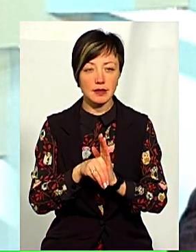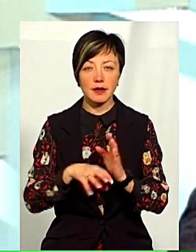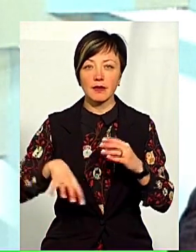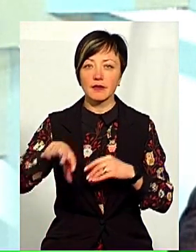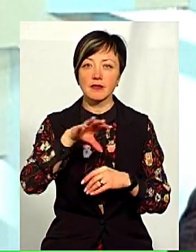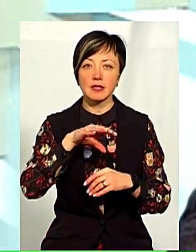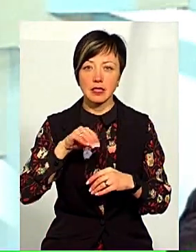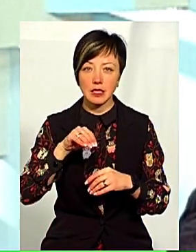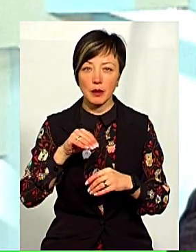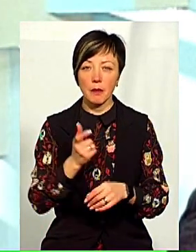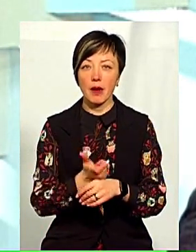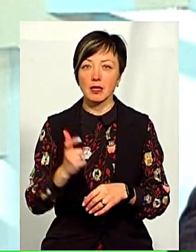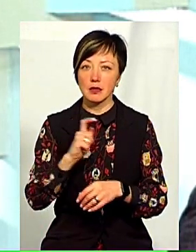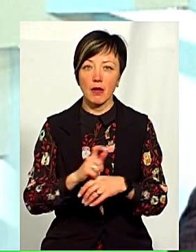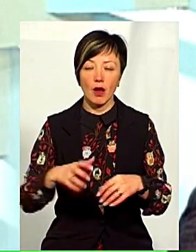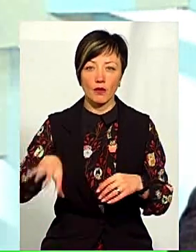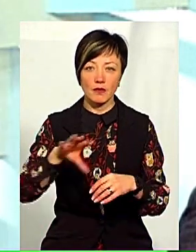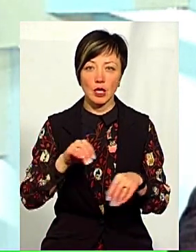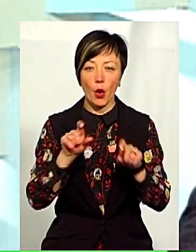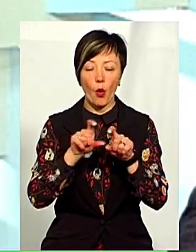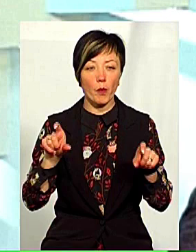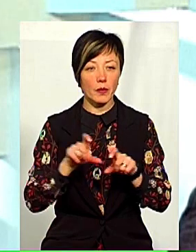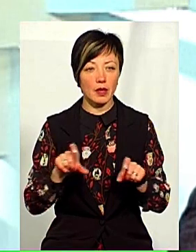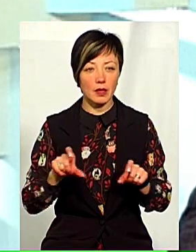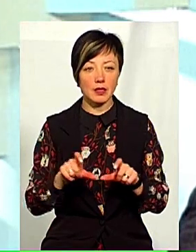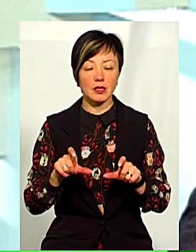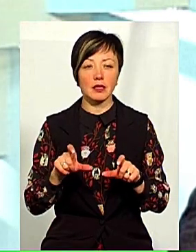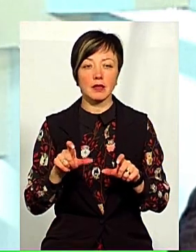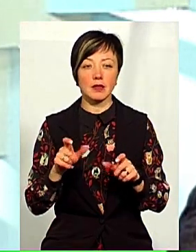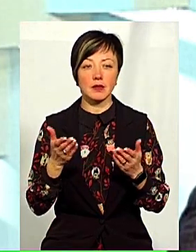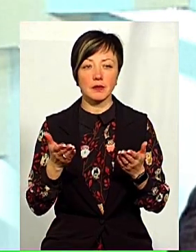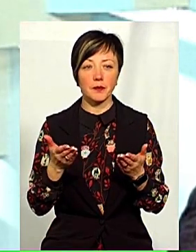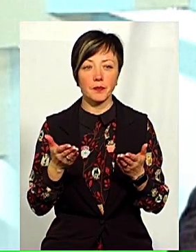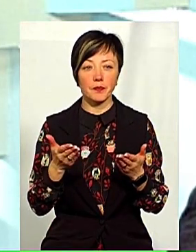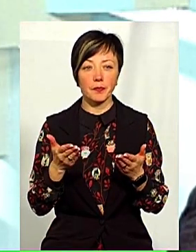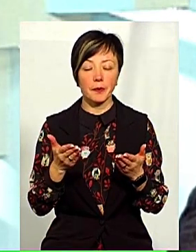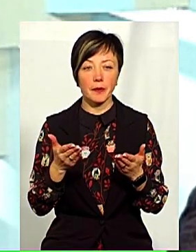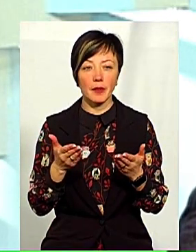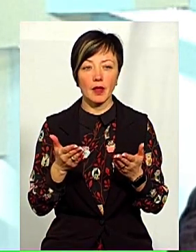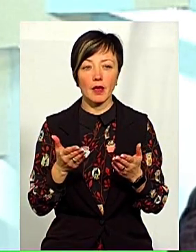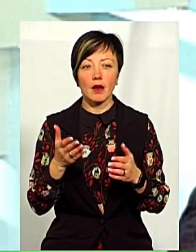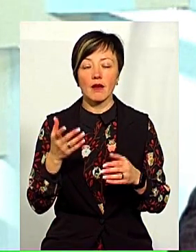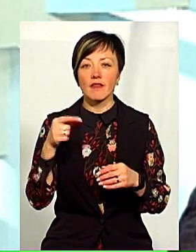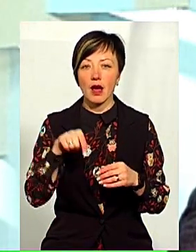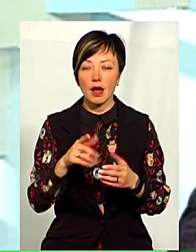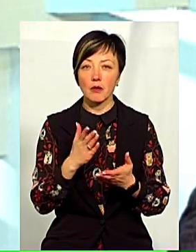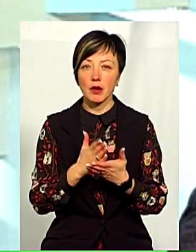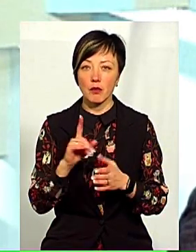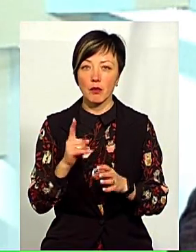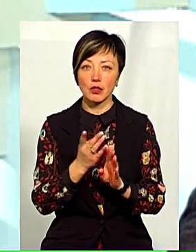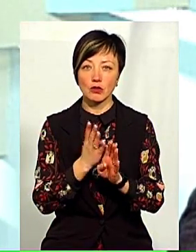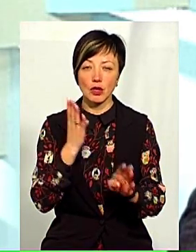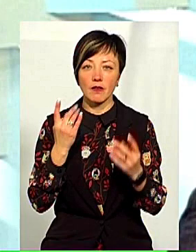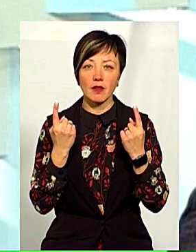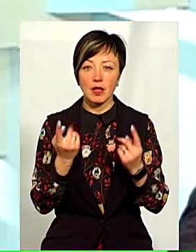всі, максимально всі об'єкти, заклади, в яких перебуває в першу чергу